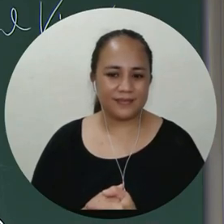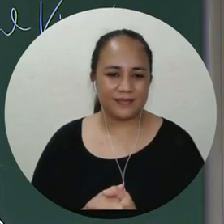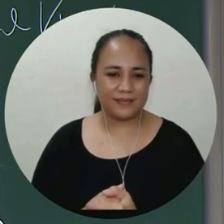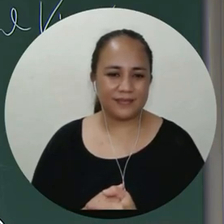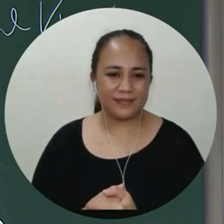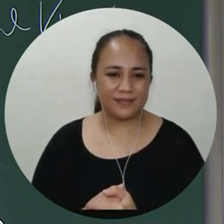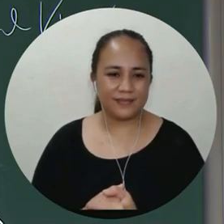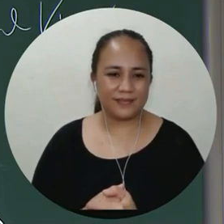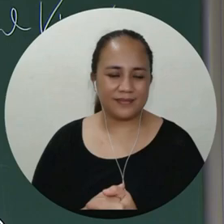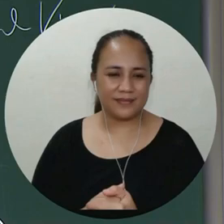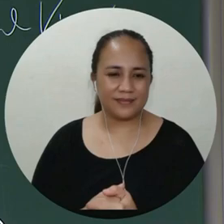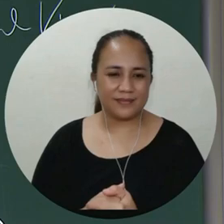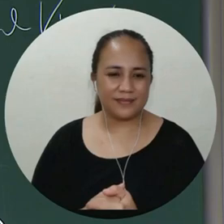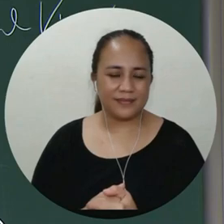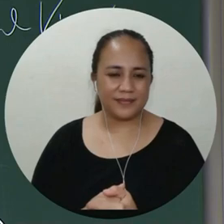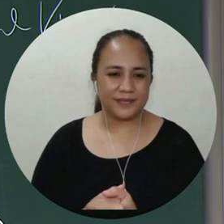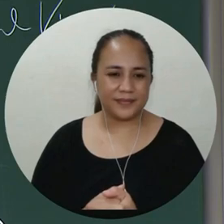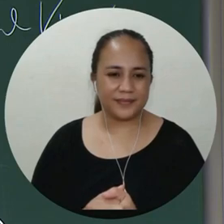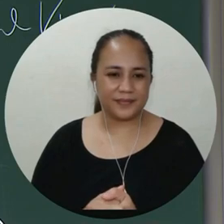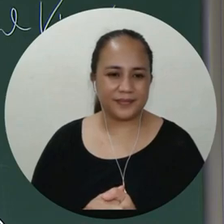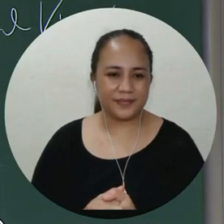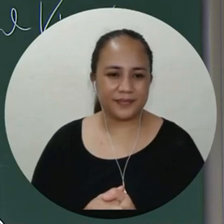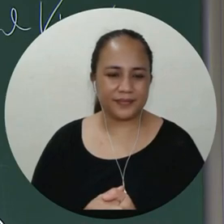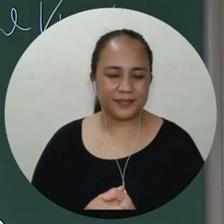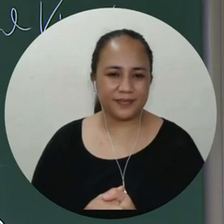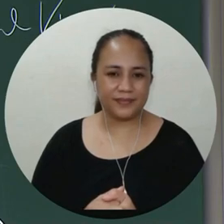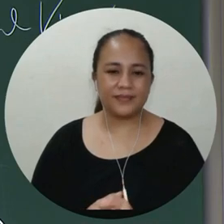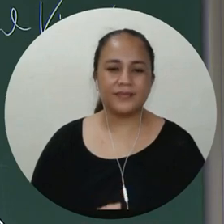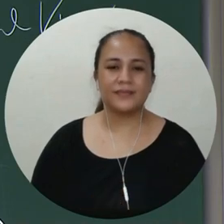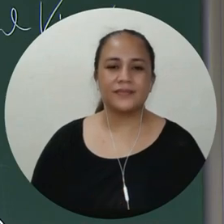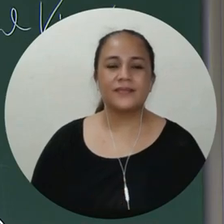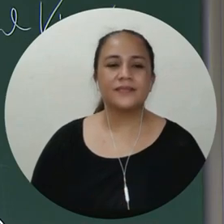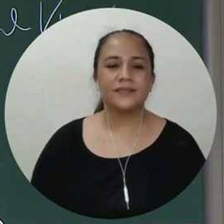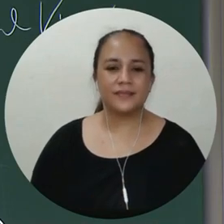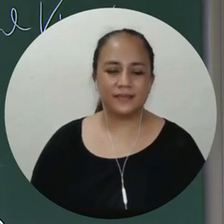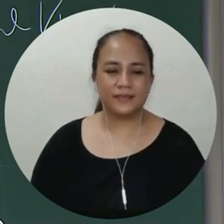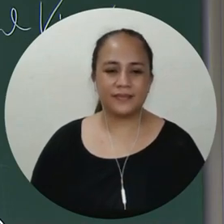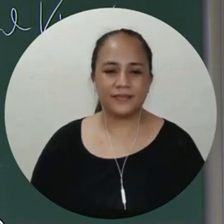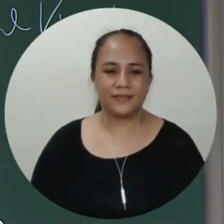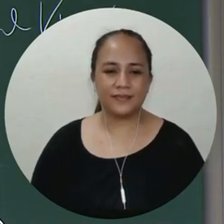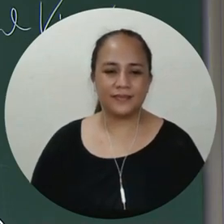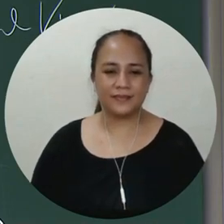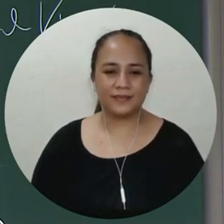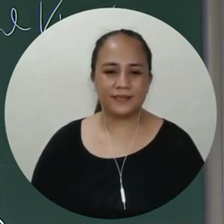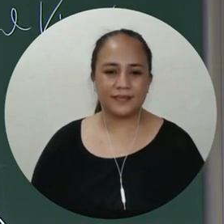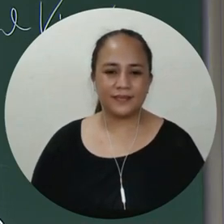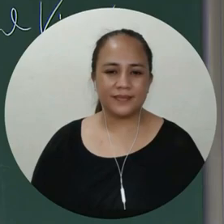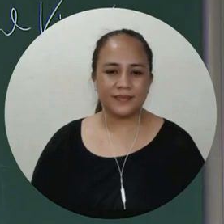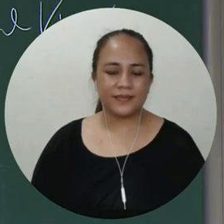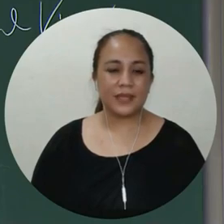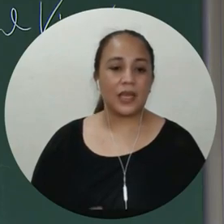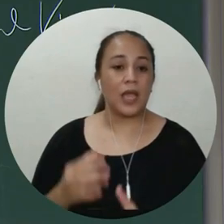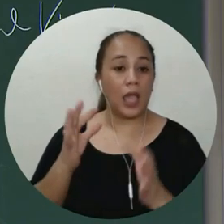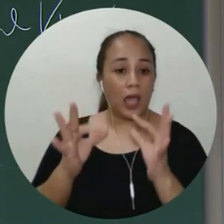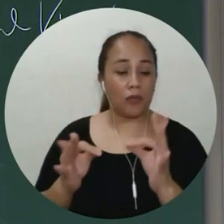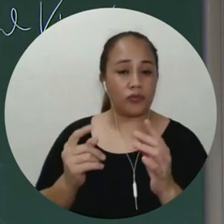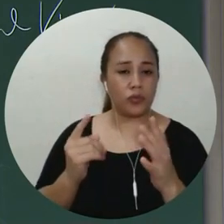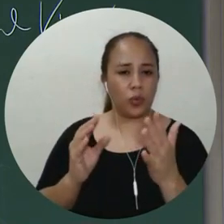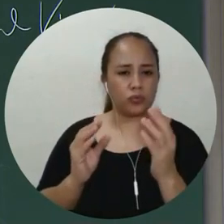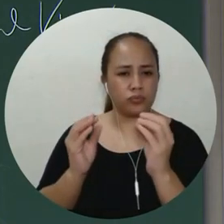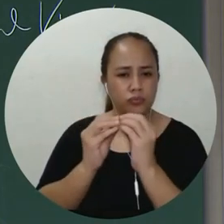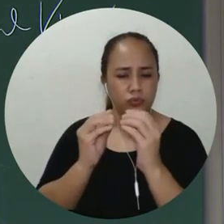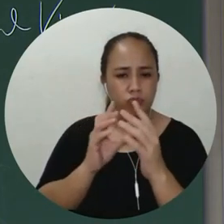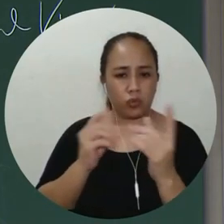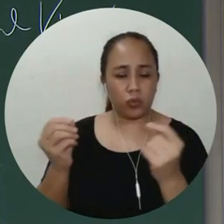237 나라 이걸 가슴에 품고 하나님 기도하면 믿음대로 되게 하신다니까요. And if you go beyond just the Philippines